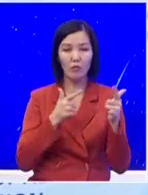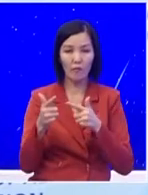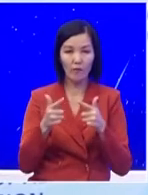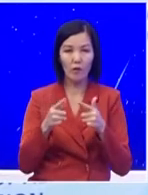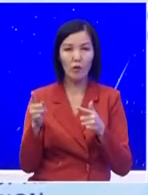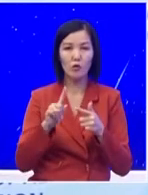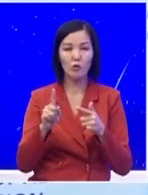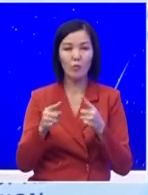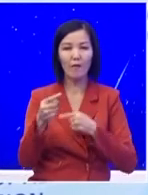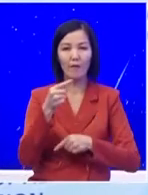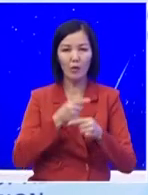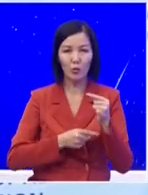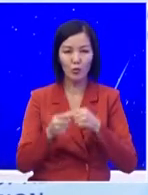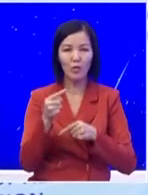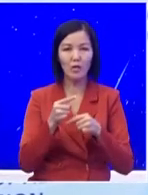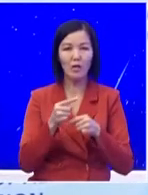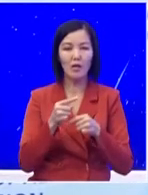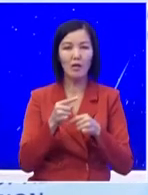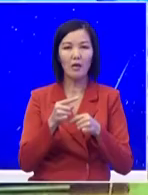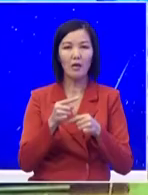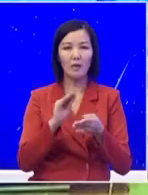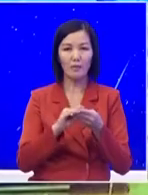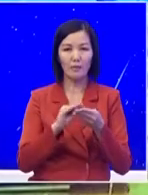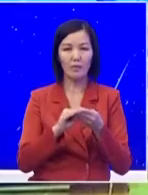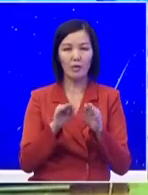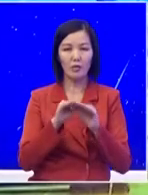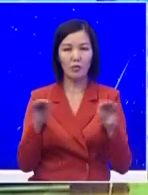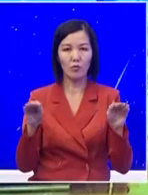чтобы вернуть в русло.